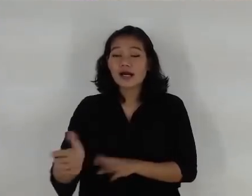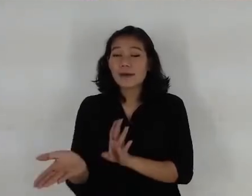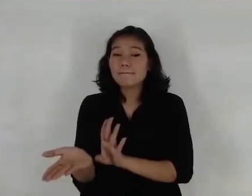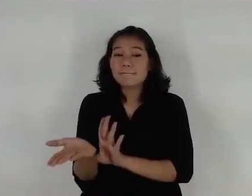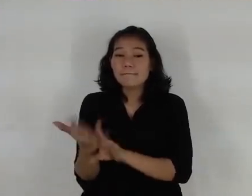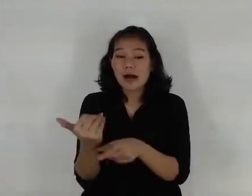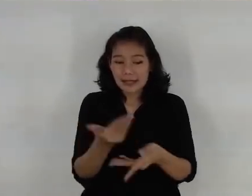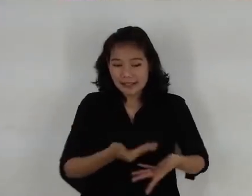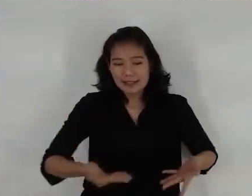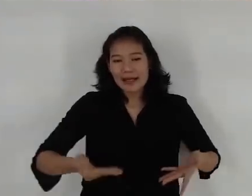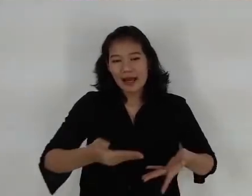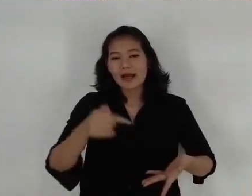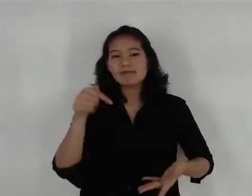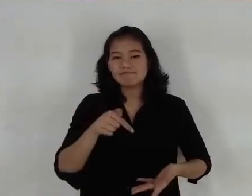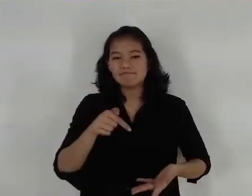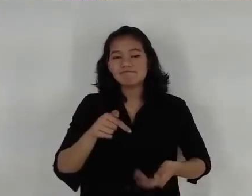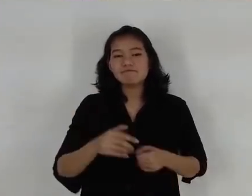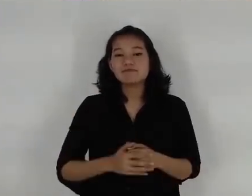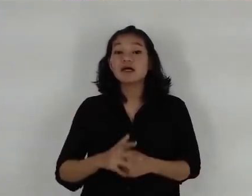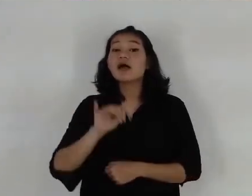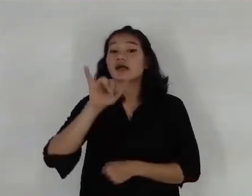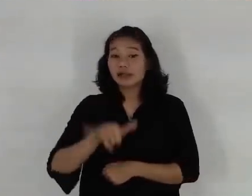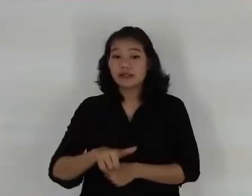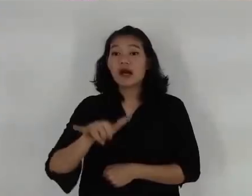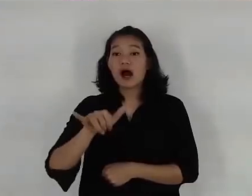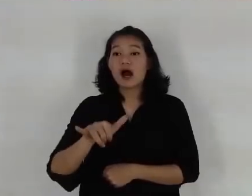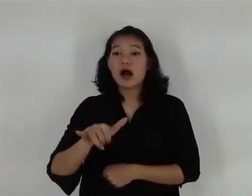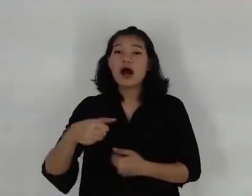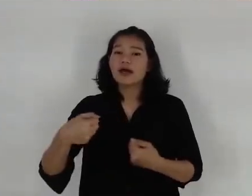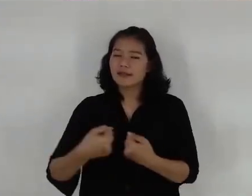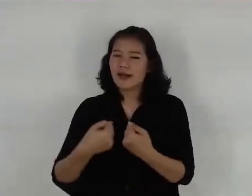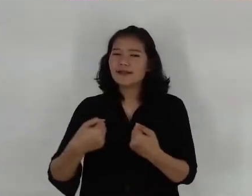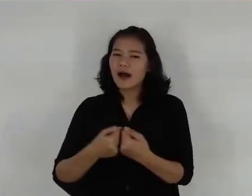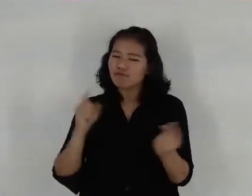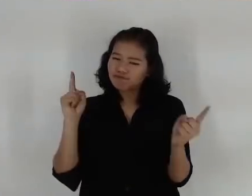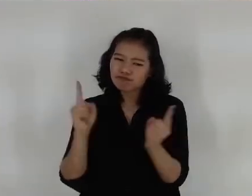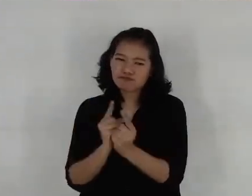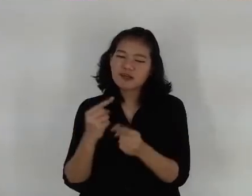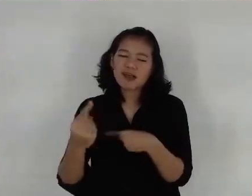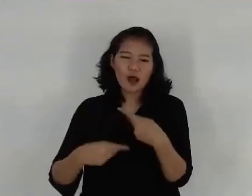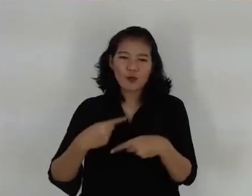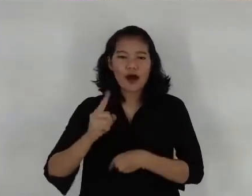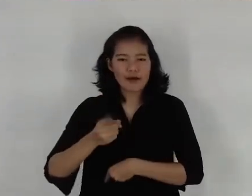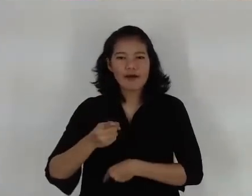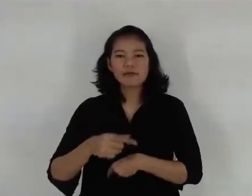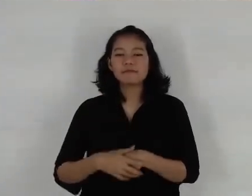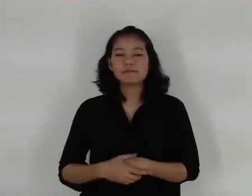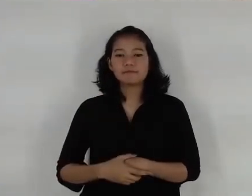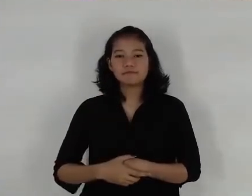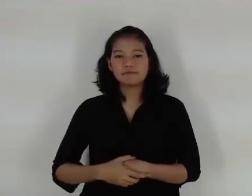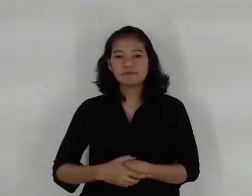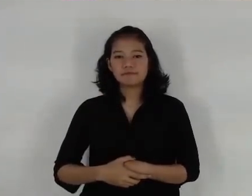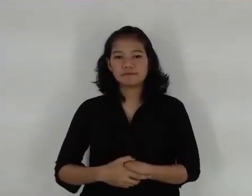ke daerah mereka ya tantangan selalu hadir didalam hidup kita